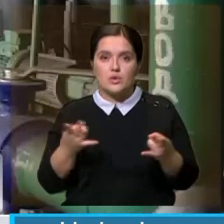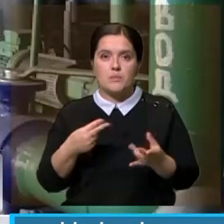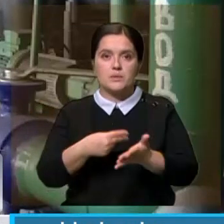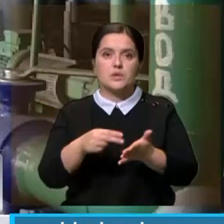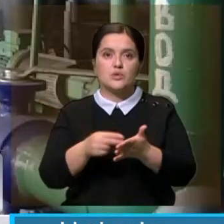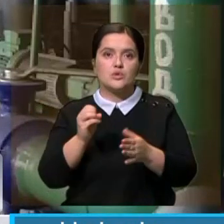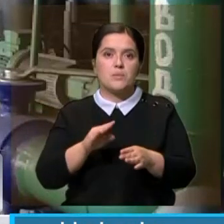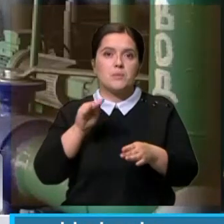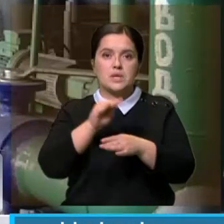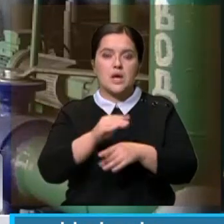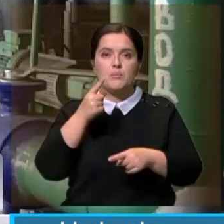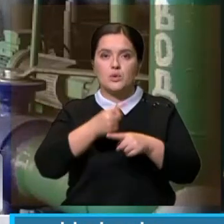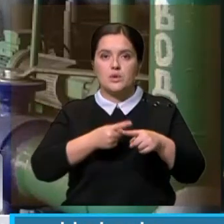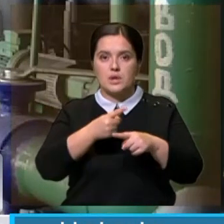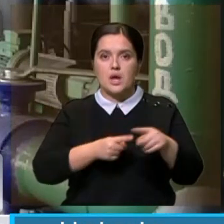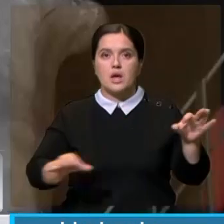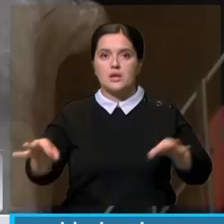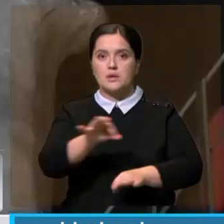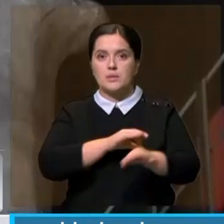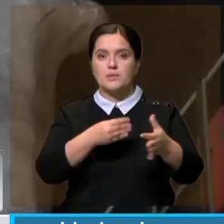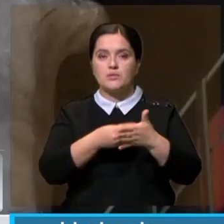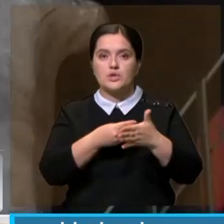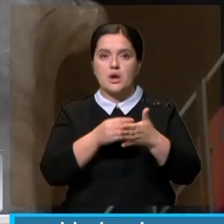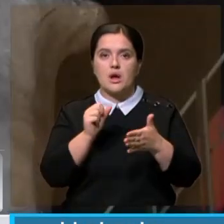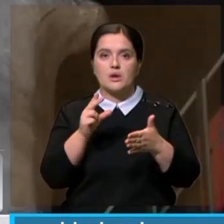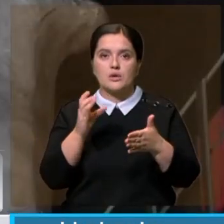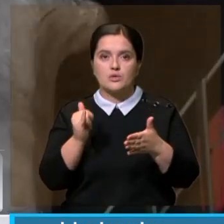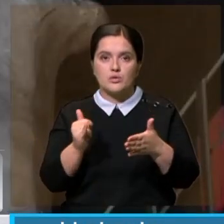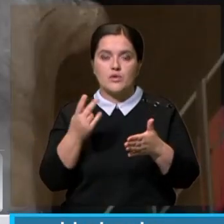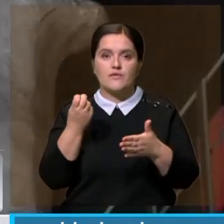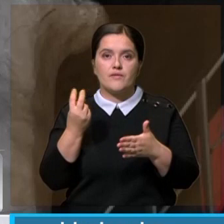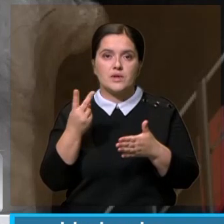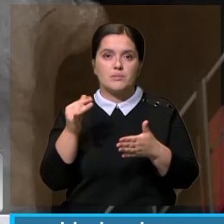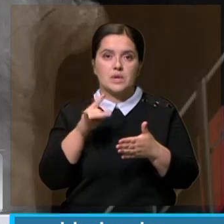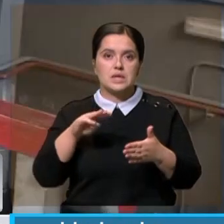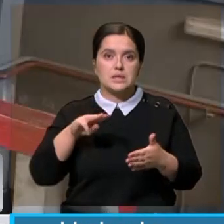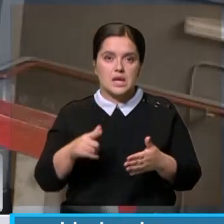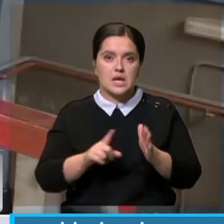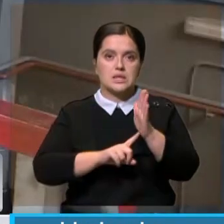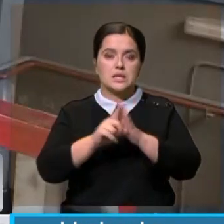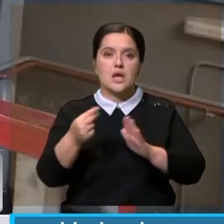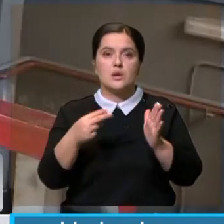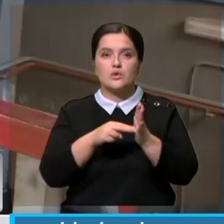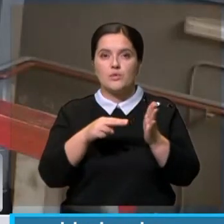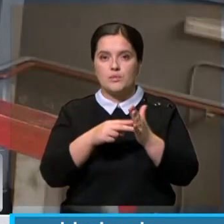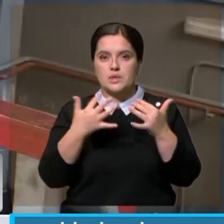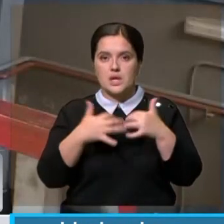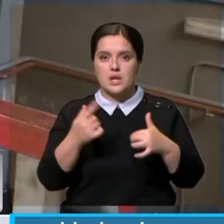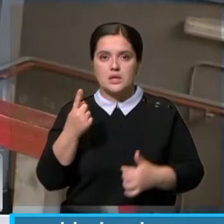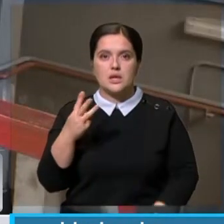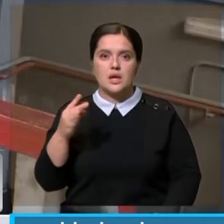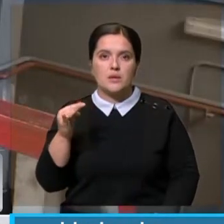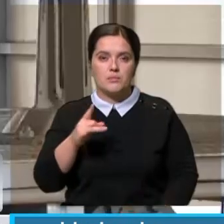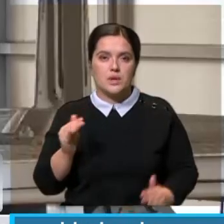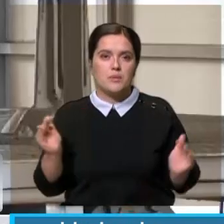нужно приобрести еще дополнительное оборудование. Этот проект бюджету Аксу обошелся в 12 миллиардов тенге, хотя изначально стоимость